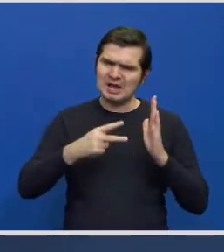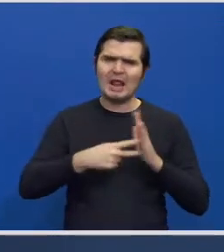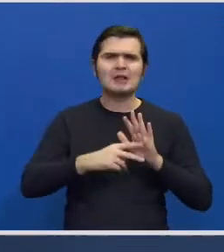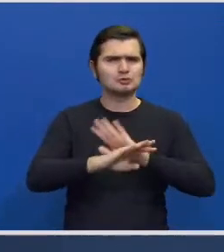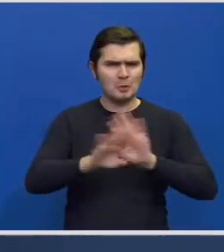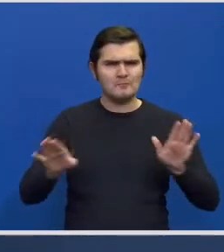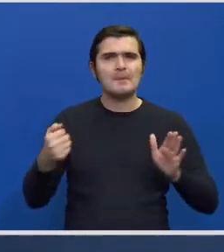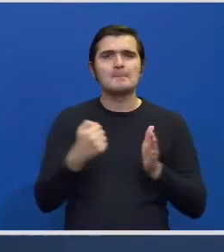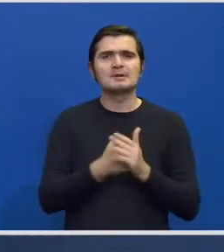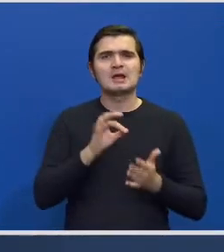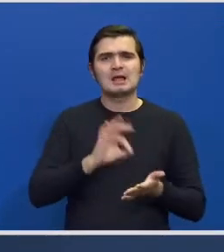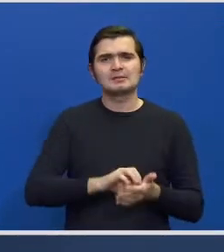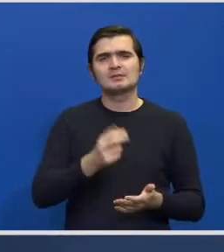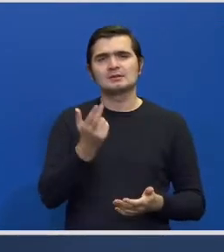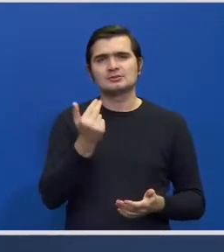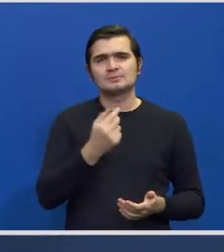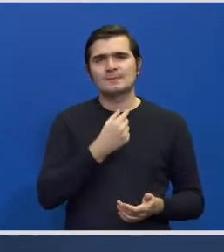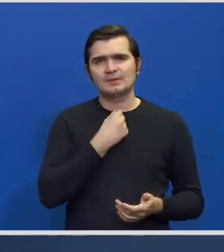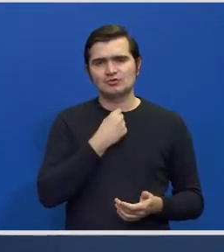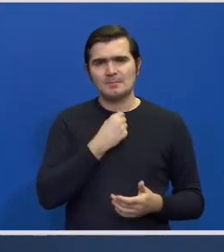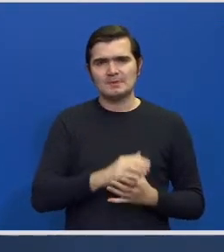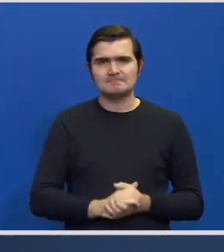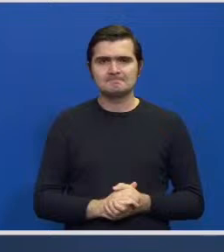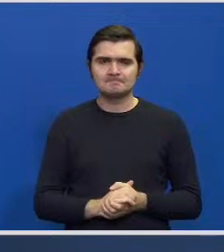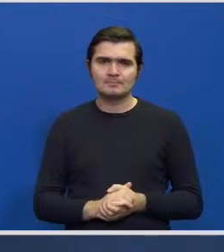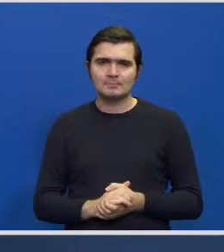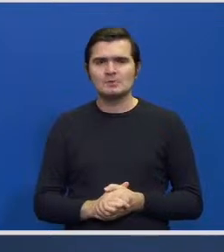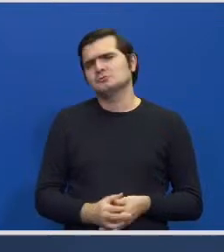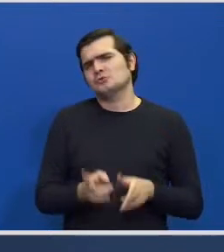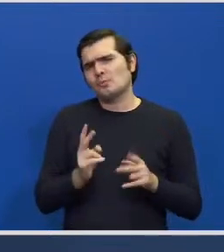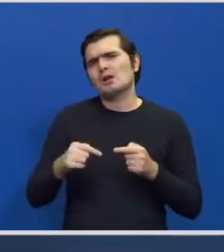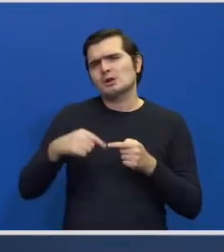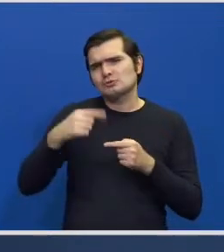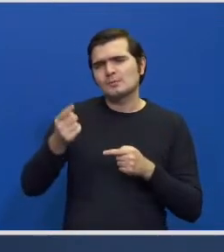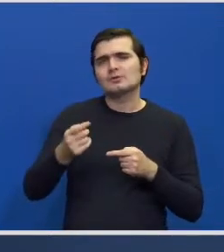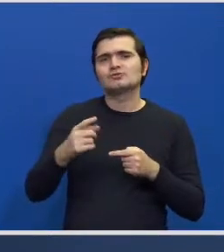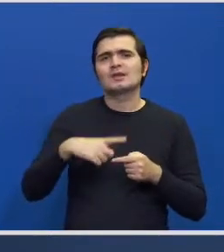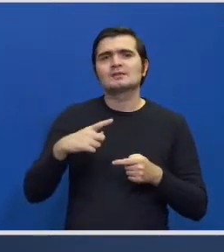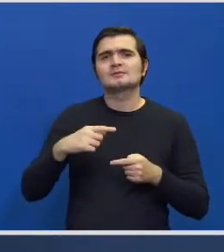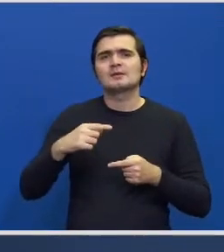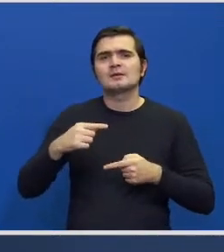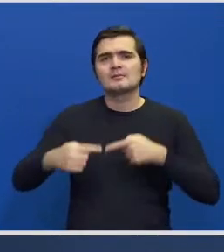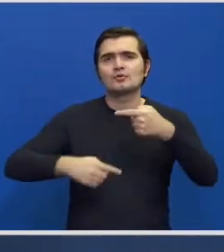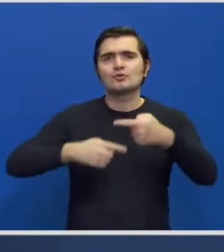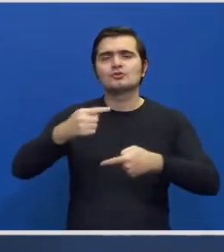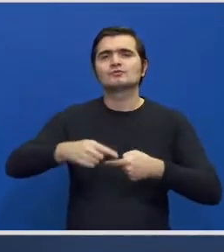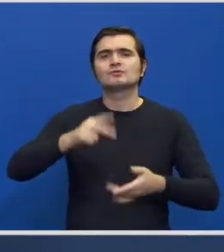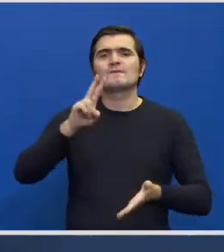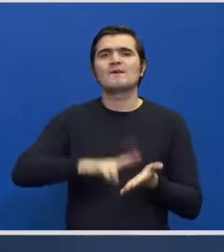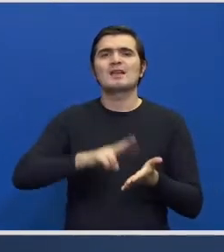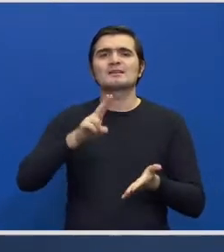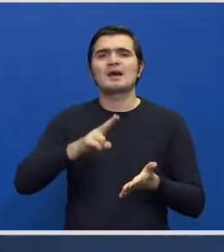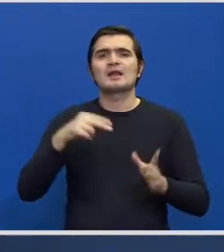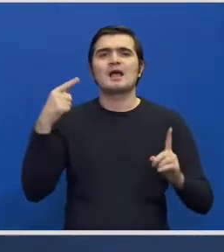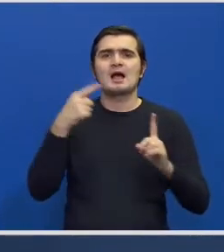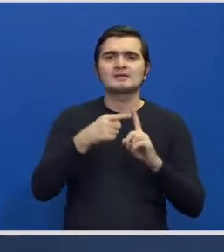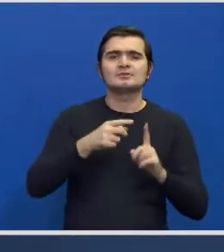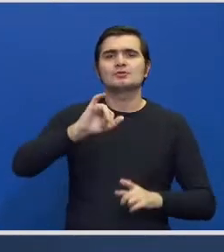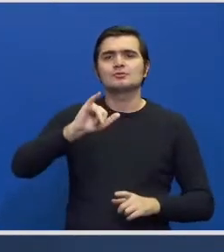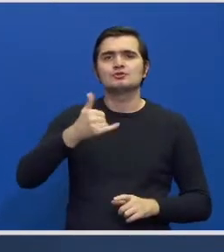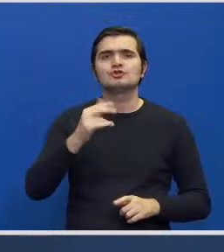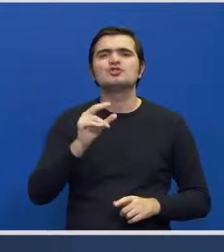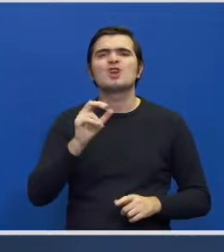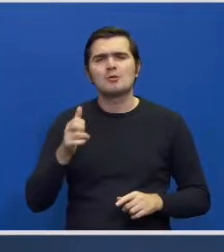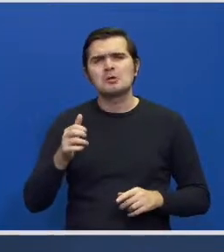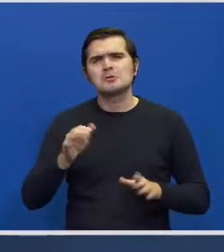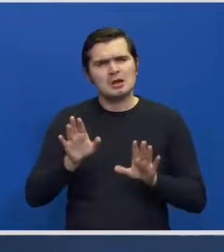se va rezolva până la data de 15 decembrie și desigur după aceea începe procesul de validare a